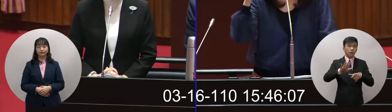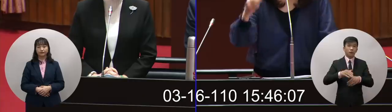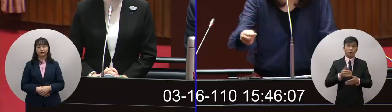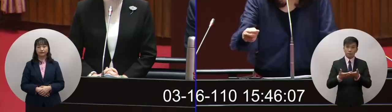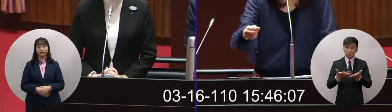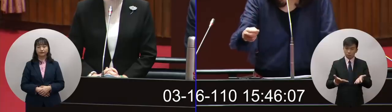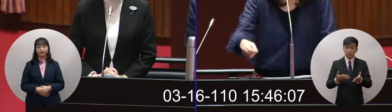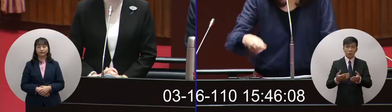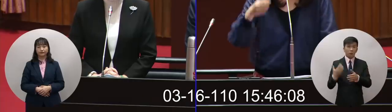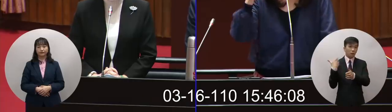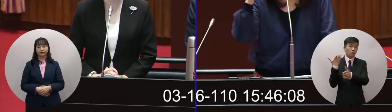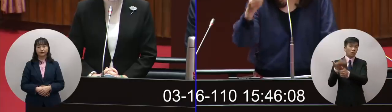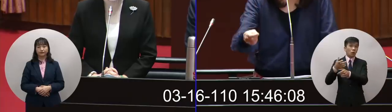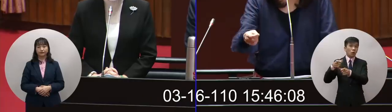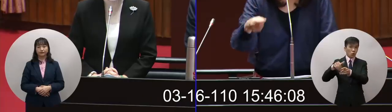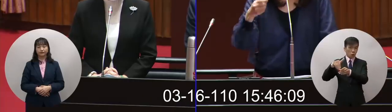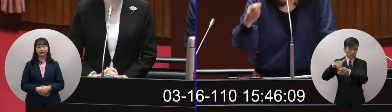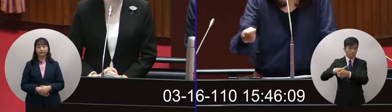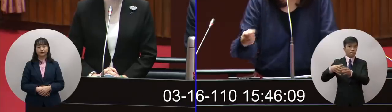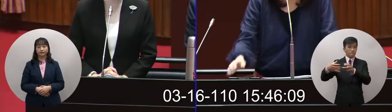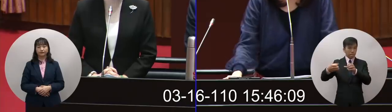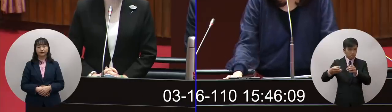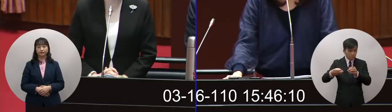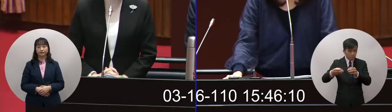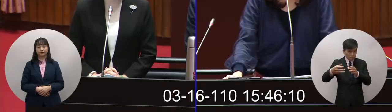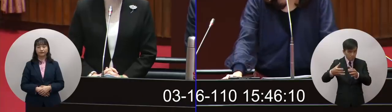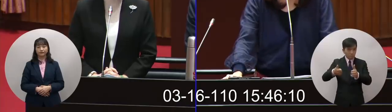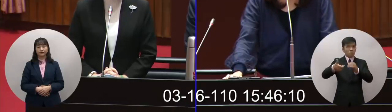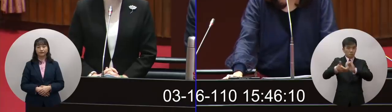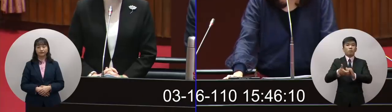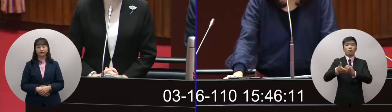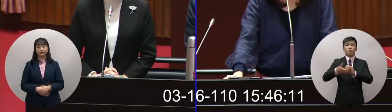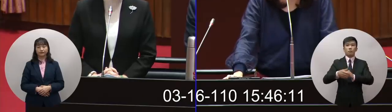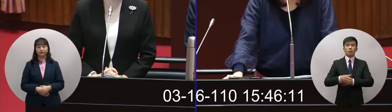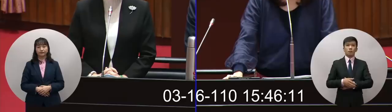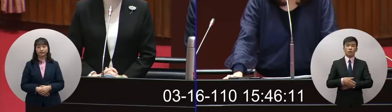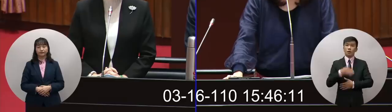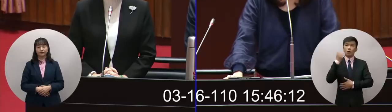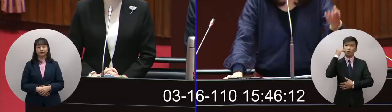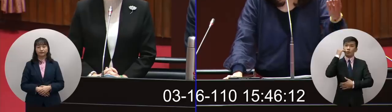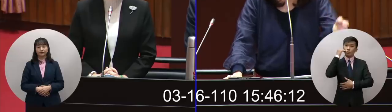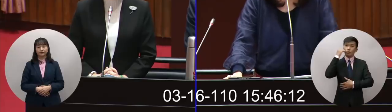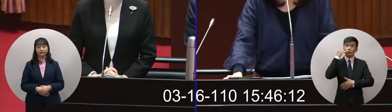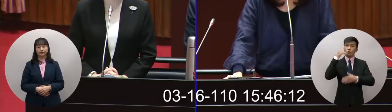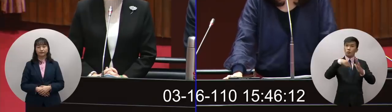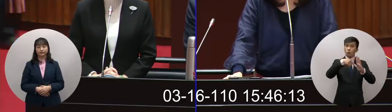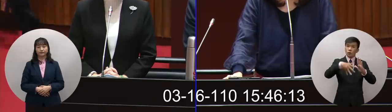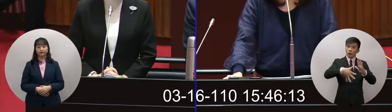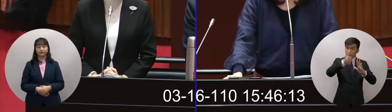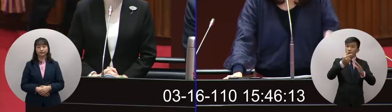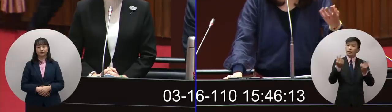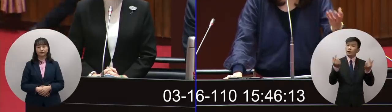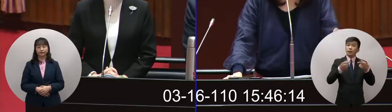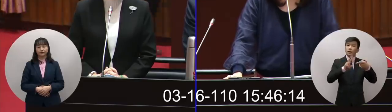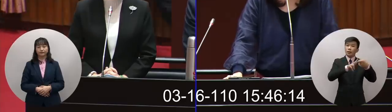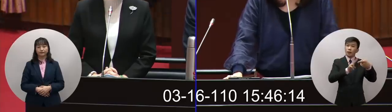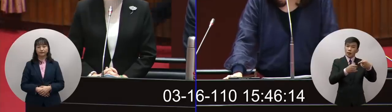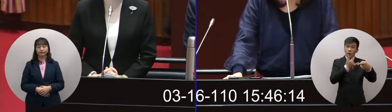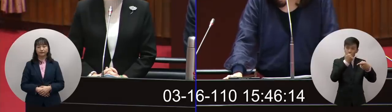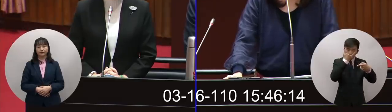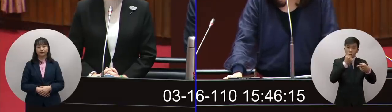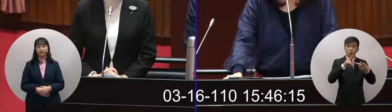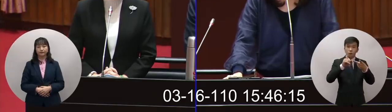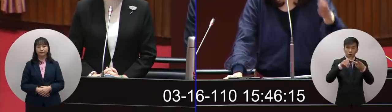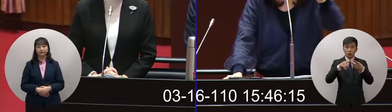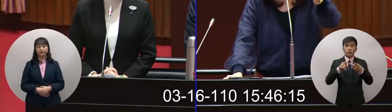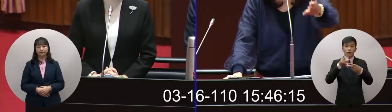透过公投充分讨论决定。那如果今天院长不管是莱猪的政策或早教的政